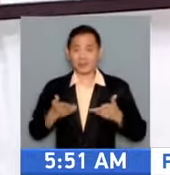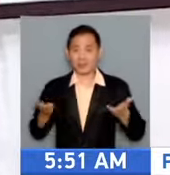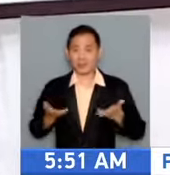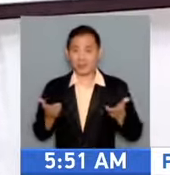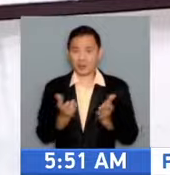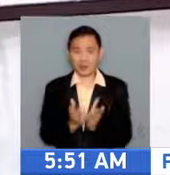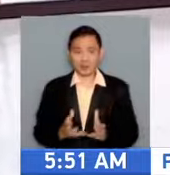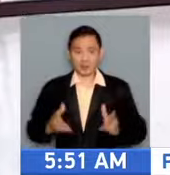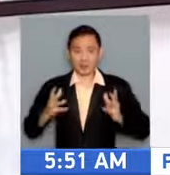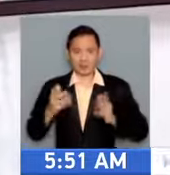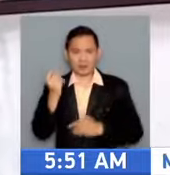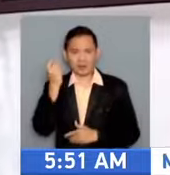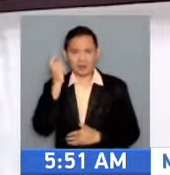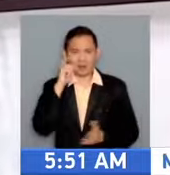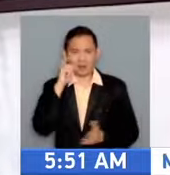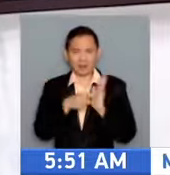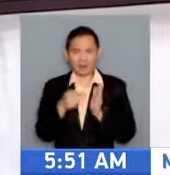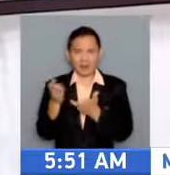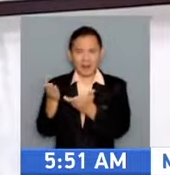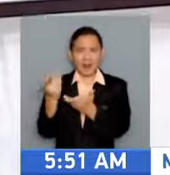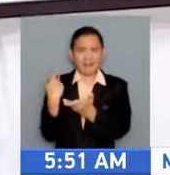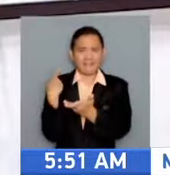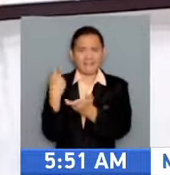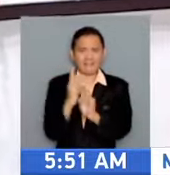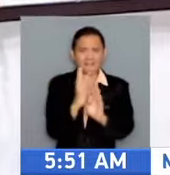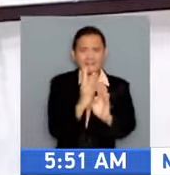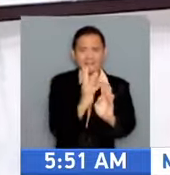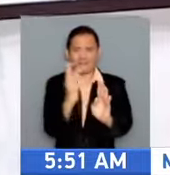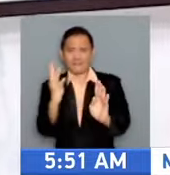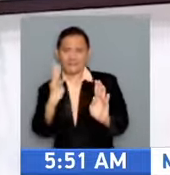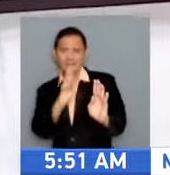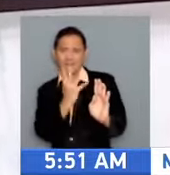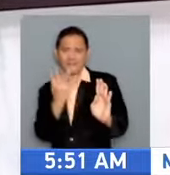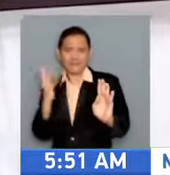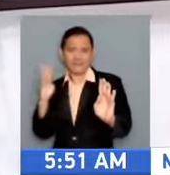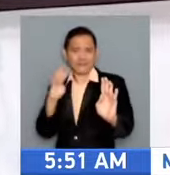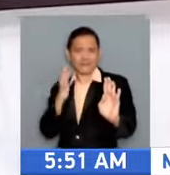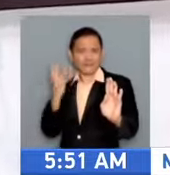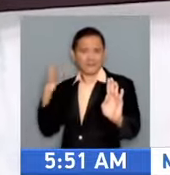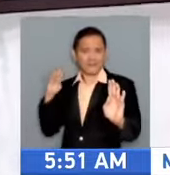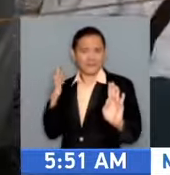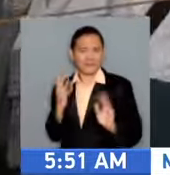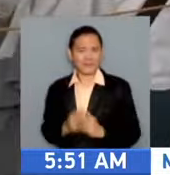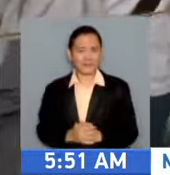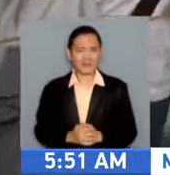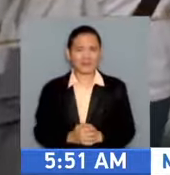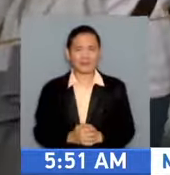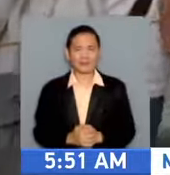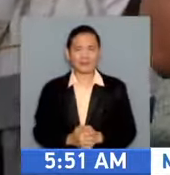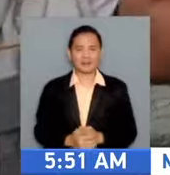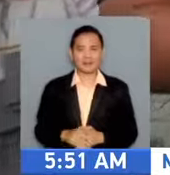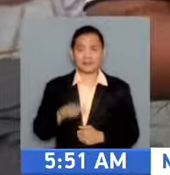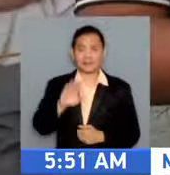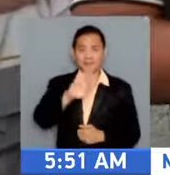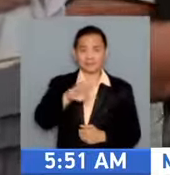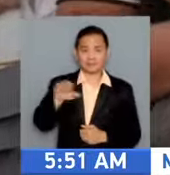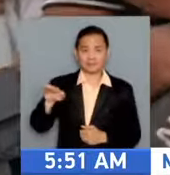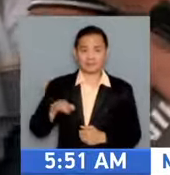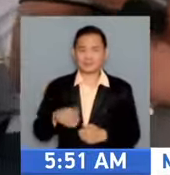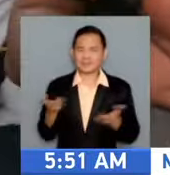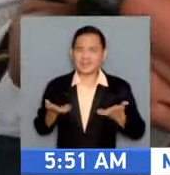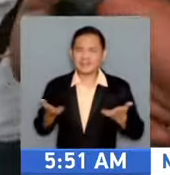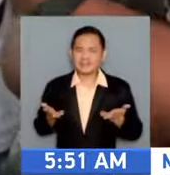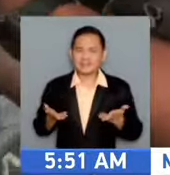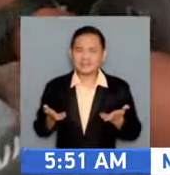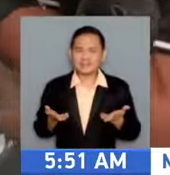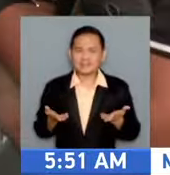pila. Saan ba? Wala oras Uy! Sa pinipili to. Oo nga eh. Guys, saan yan? Nagtataka Shafi, rin ako eh. Ano